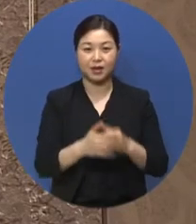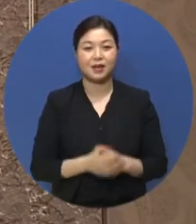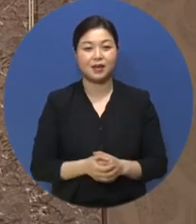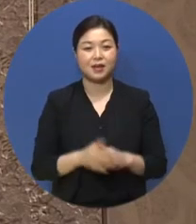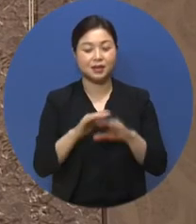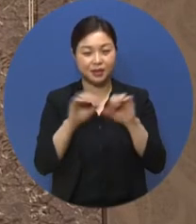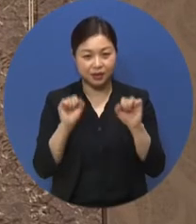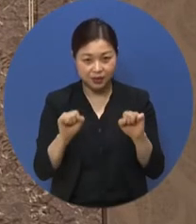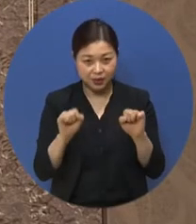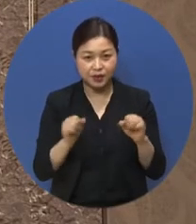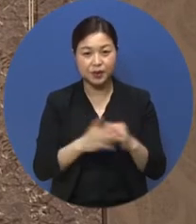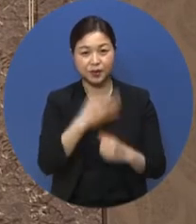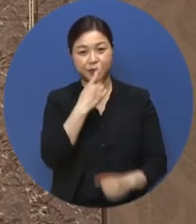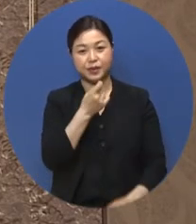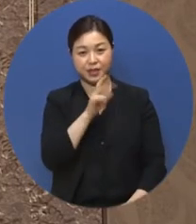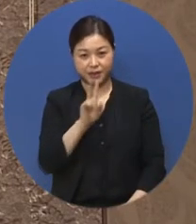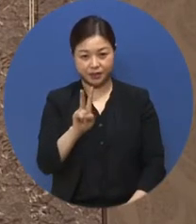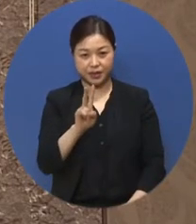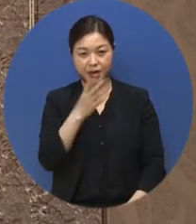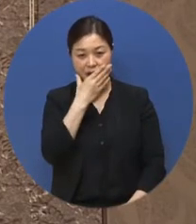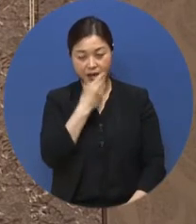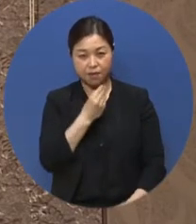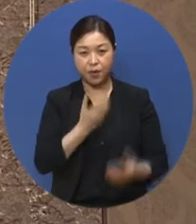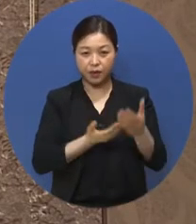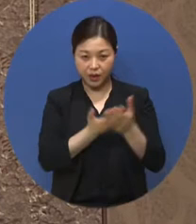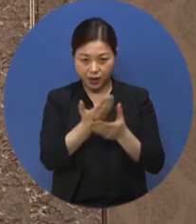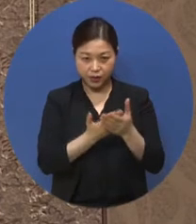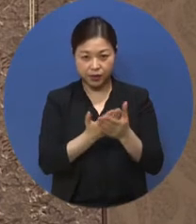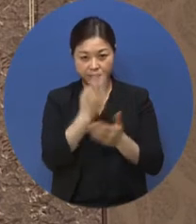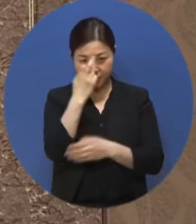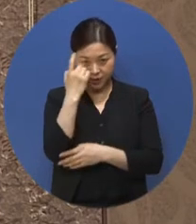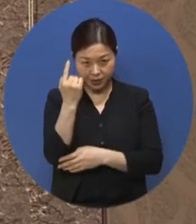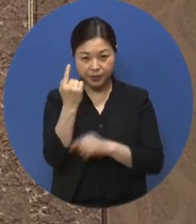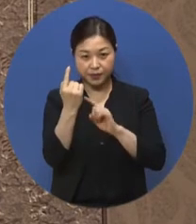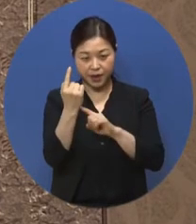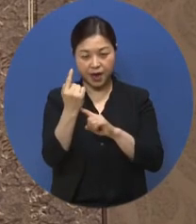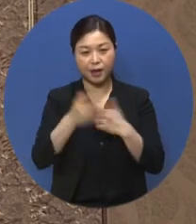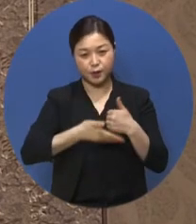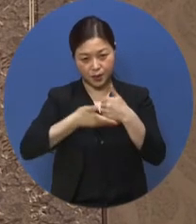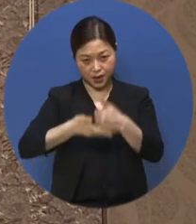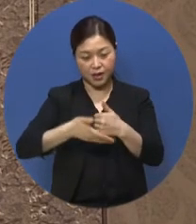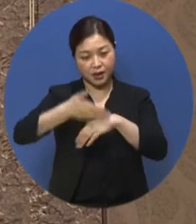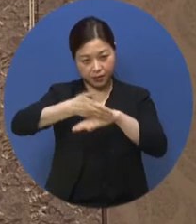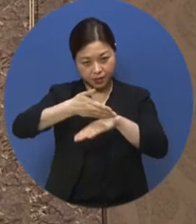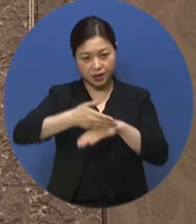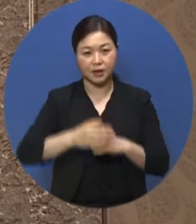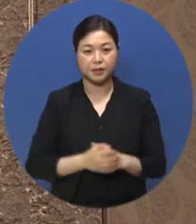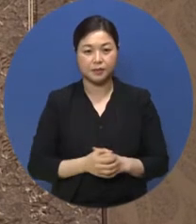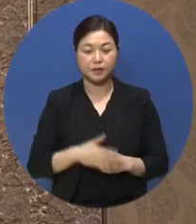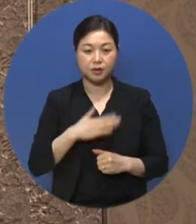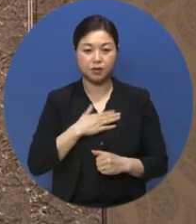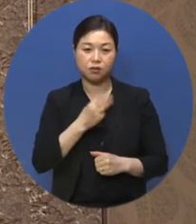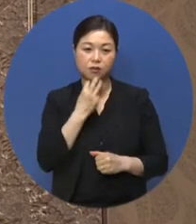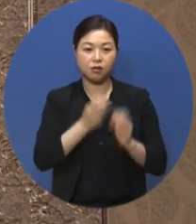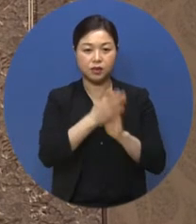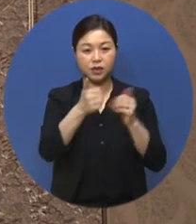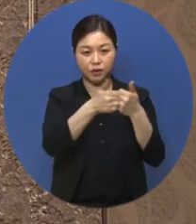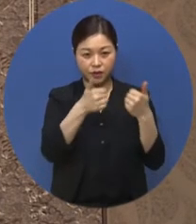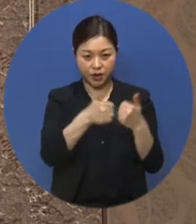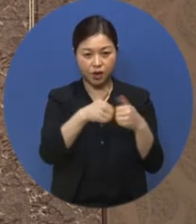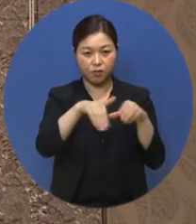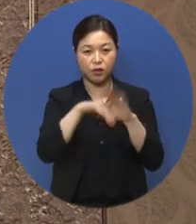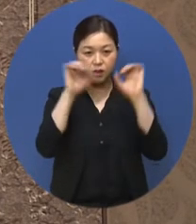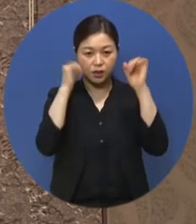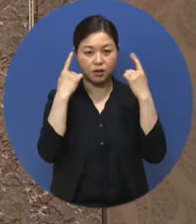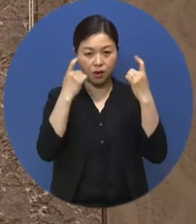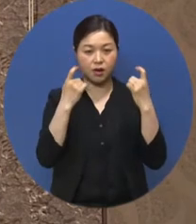안녕하세요. 복지TV 행복나눔지킴이에 초대해 주셔서 대단히 고맙습니다. 저는 서울시의회